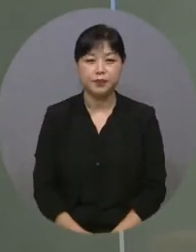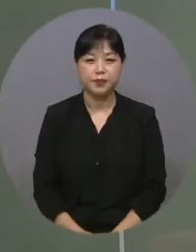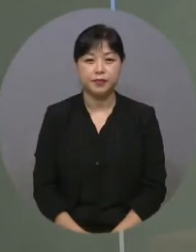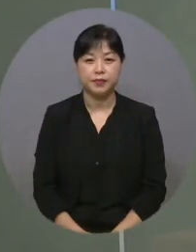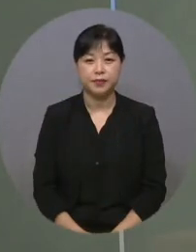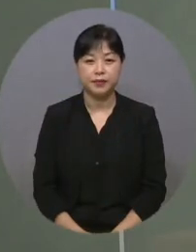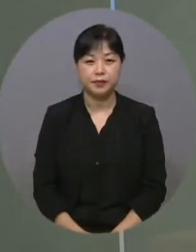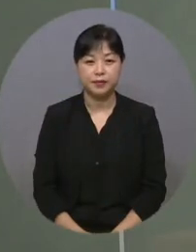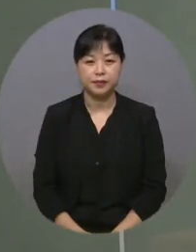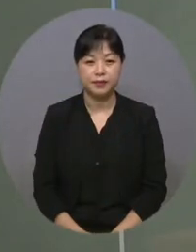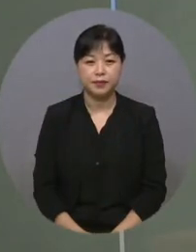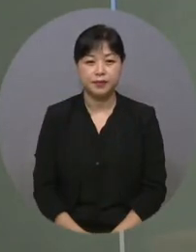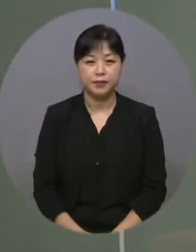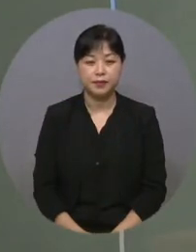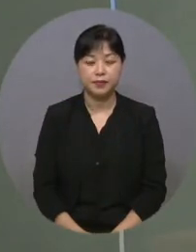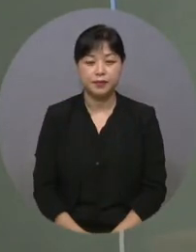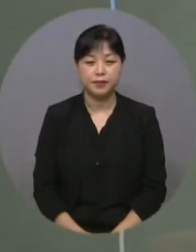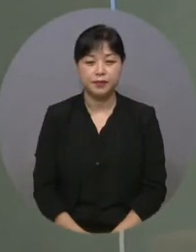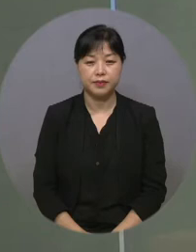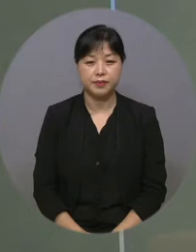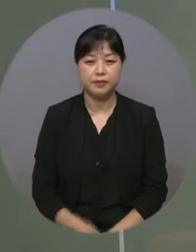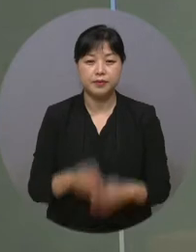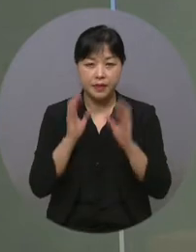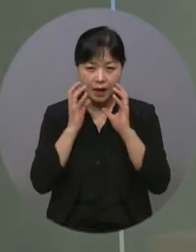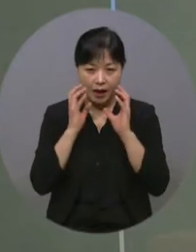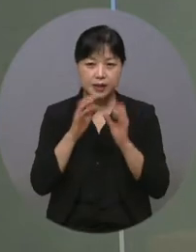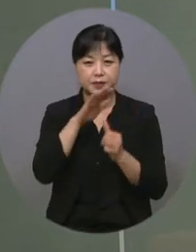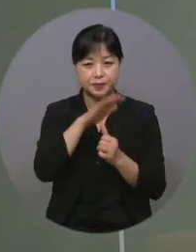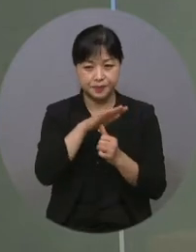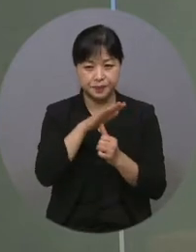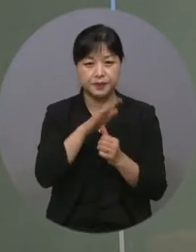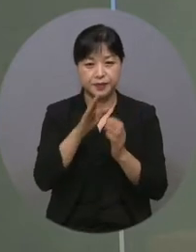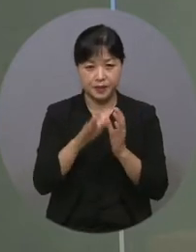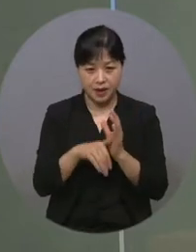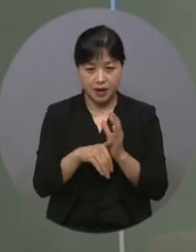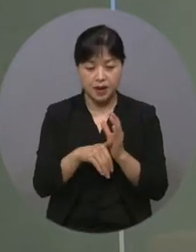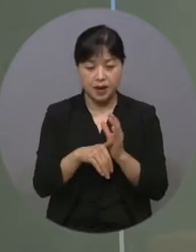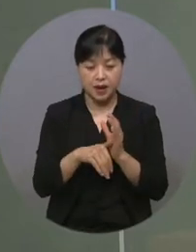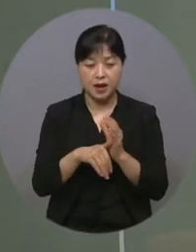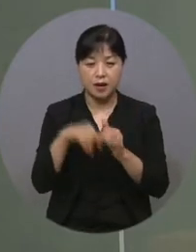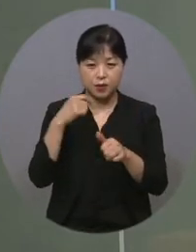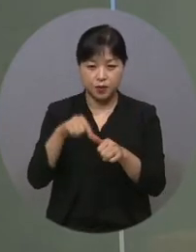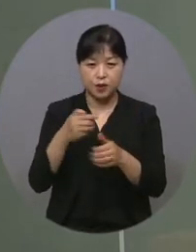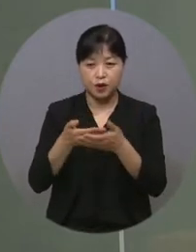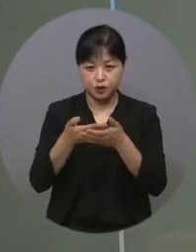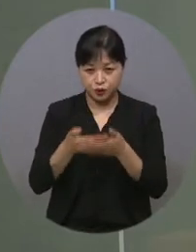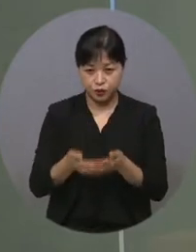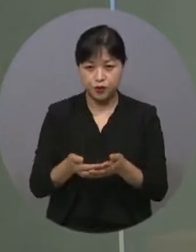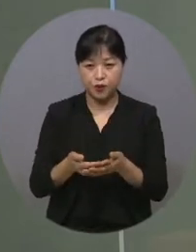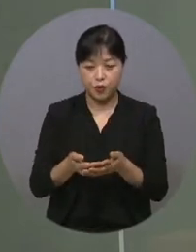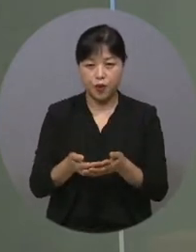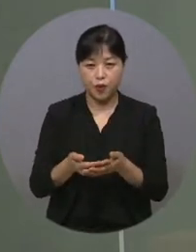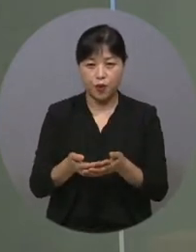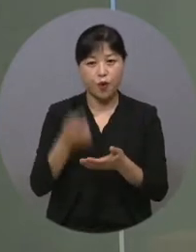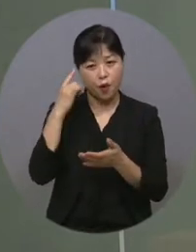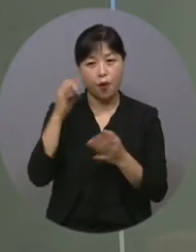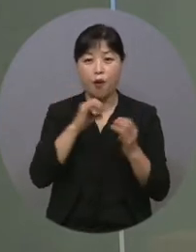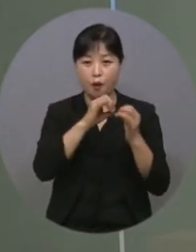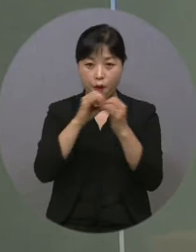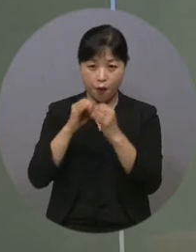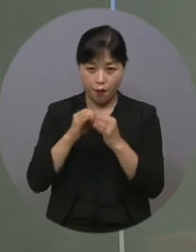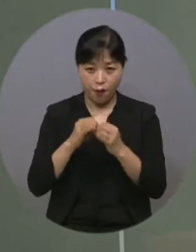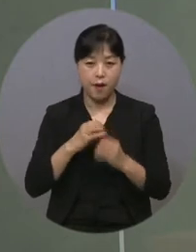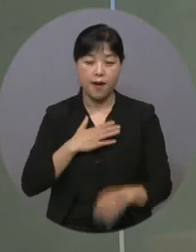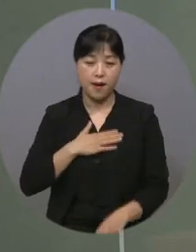그렇습니까? 그 유년 시절부터 유아교육의 중요성은 이제 어느 정도 우리가 다 알고